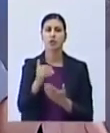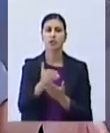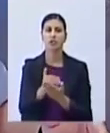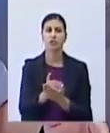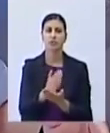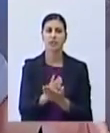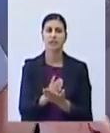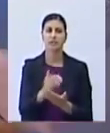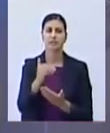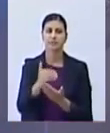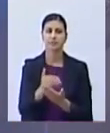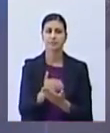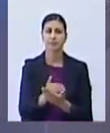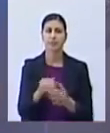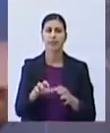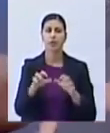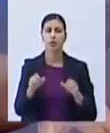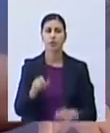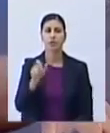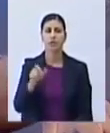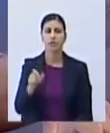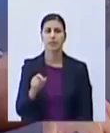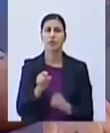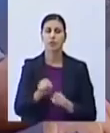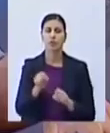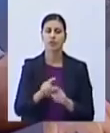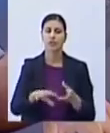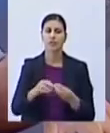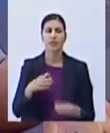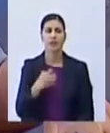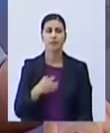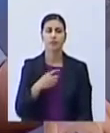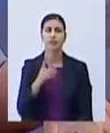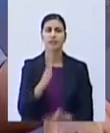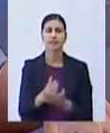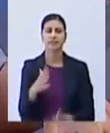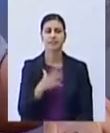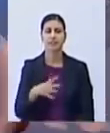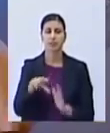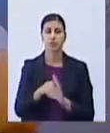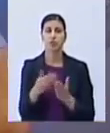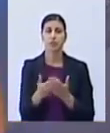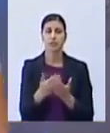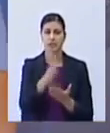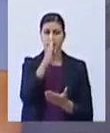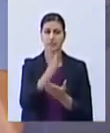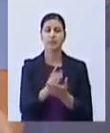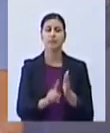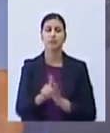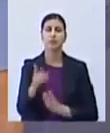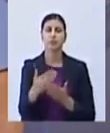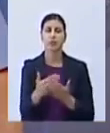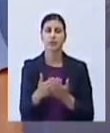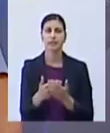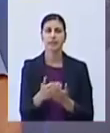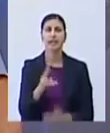პლუტოკრატიული რეჟიმია დამყარებული. ოლიგარქმა აპროპრიაცია გაუკეთეს ყველა მნიშვნელოვან ობიექტებს, რაც საქართველოში არსებობს, ხო? პირდაპირ დავიწყოთ ახლა თუნდაც ესეთი